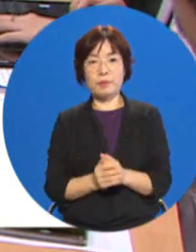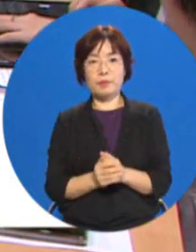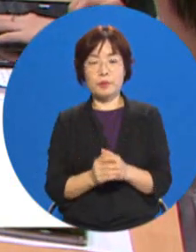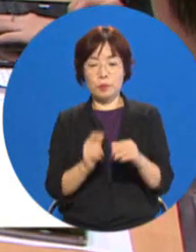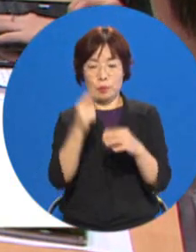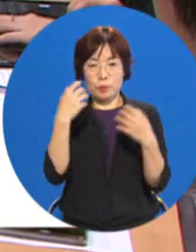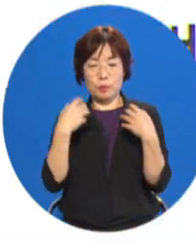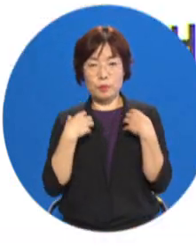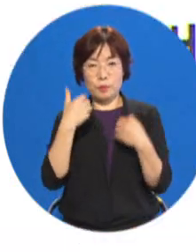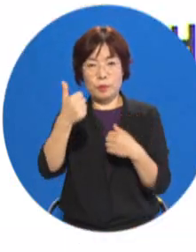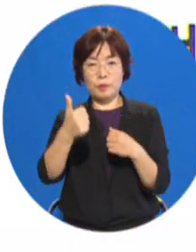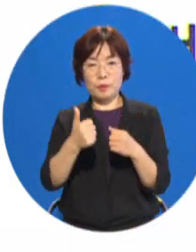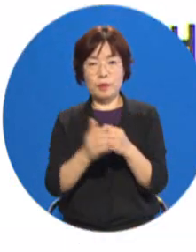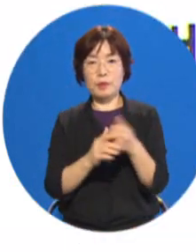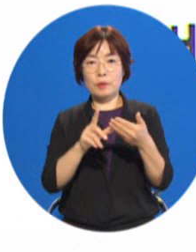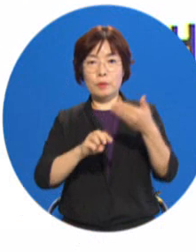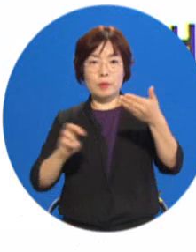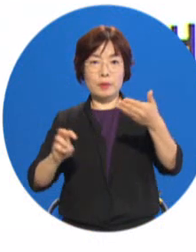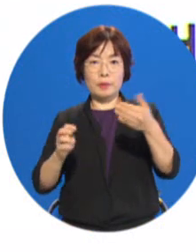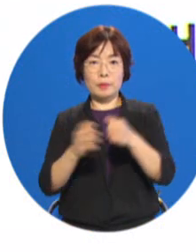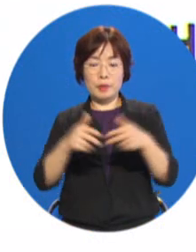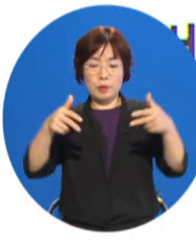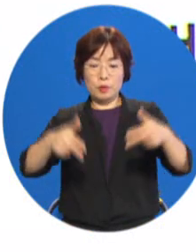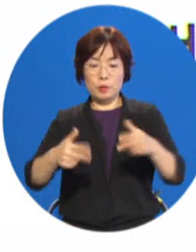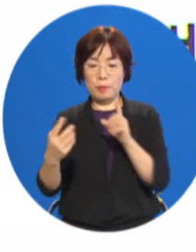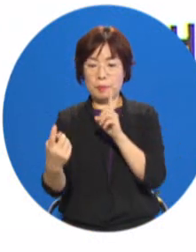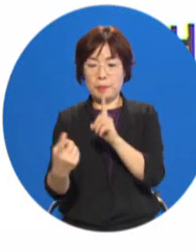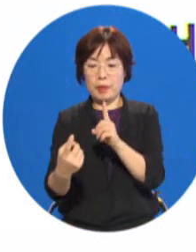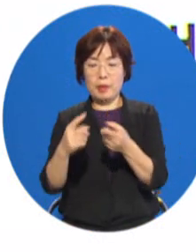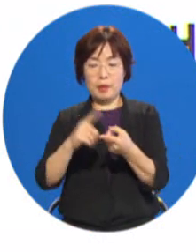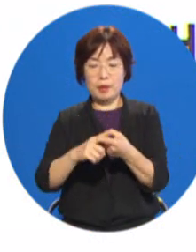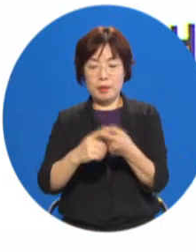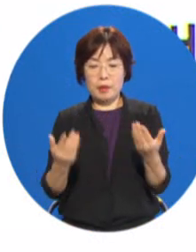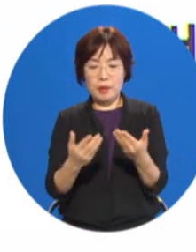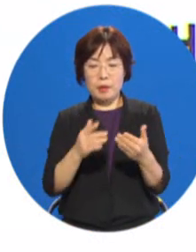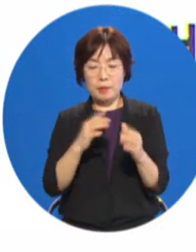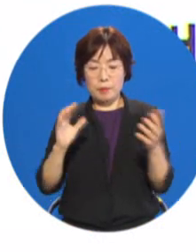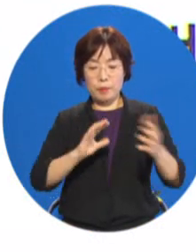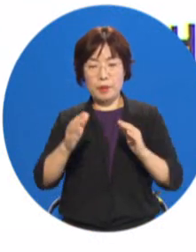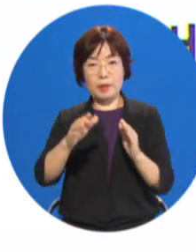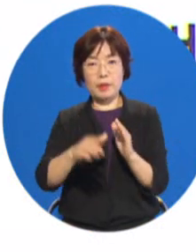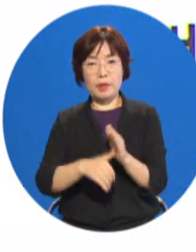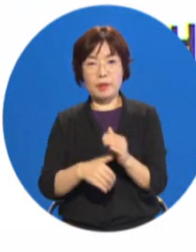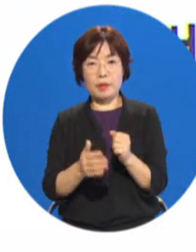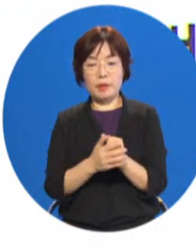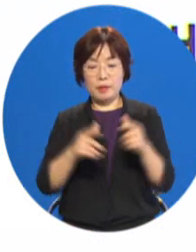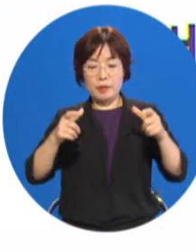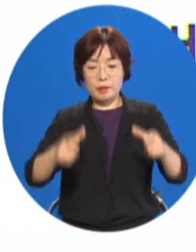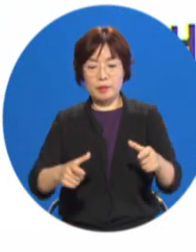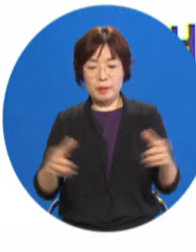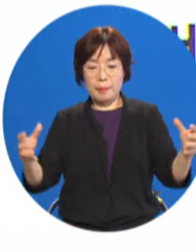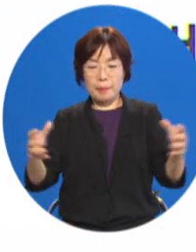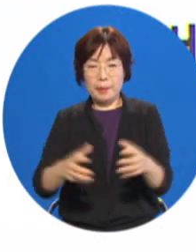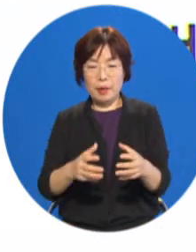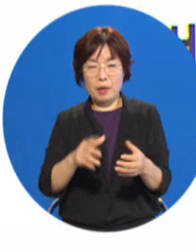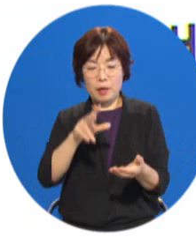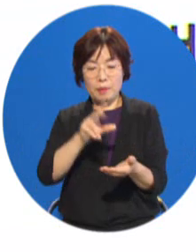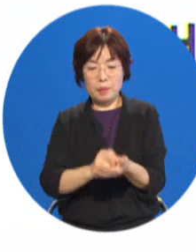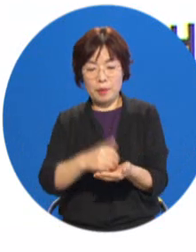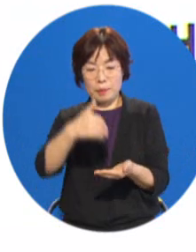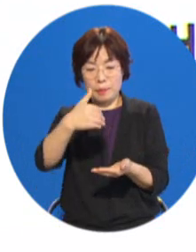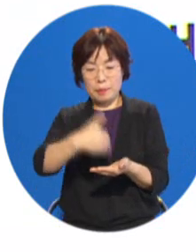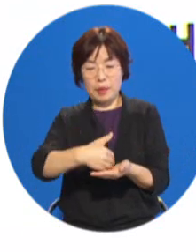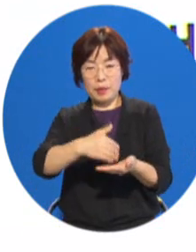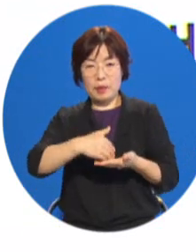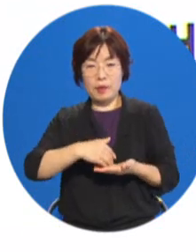송기군 고흥군수는 지난달 30일 직원들을 대상으로 한 주간 업무 간담회 자리에서 지역 집단 민원 문제를